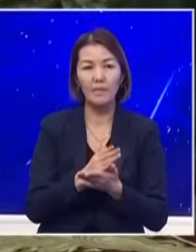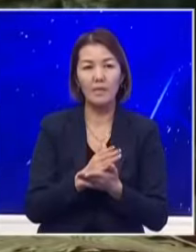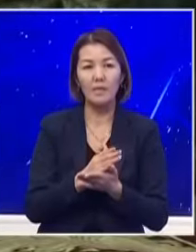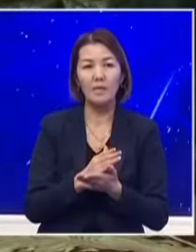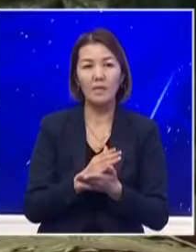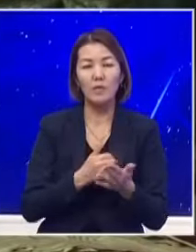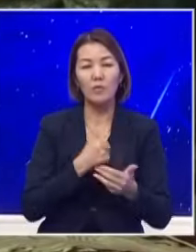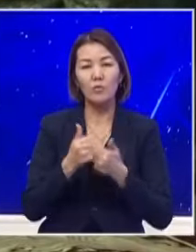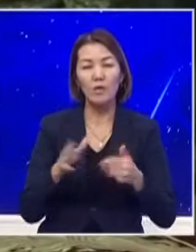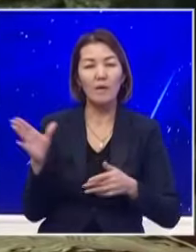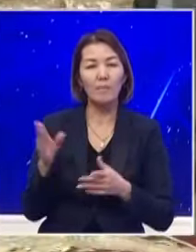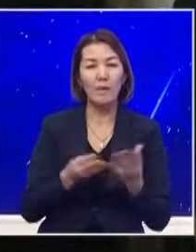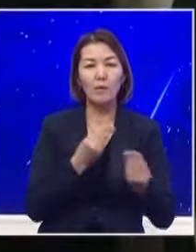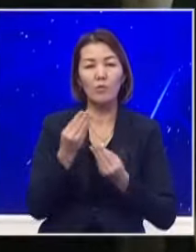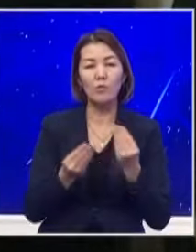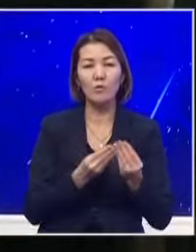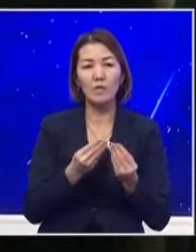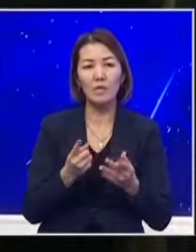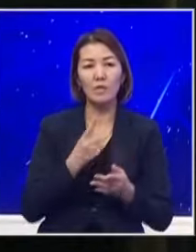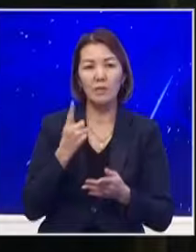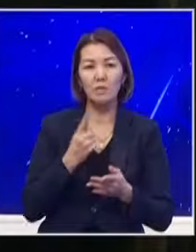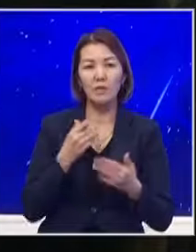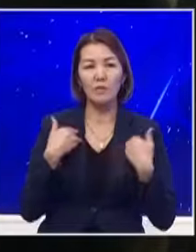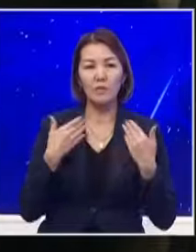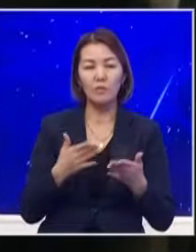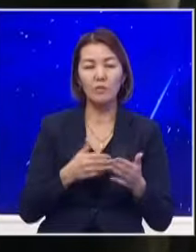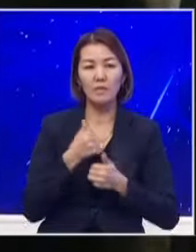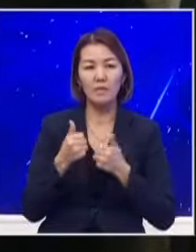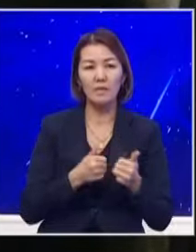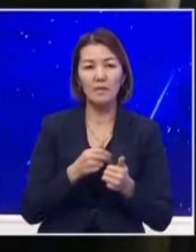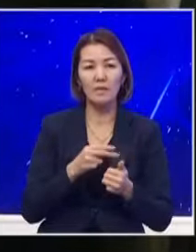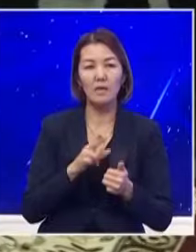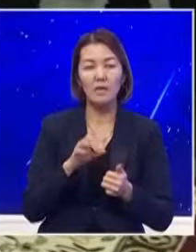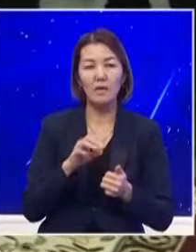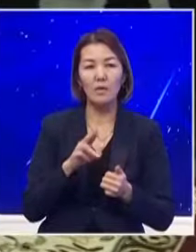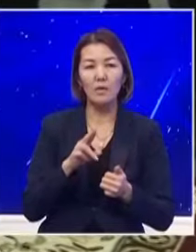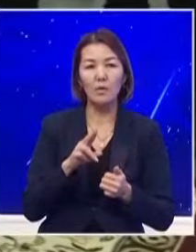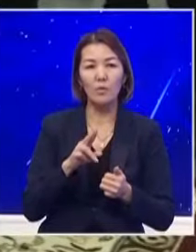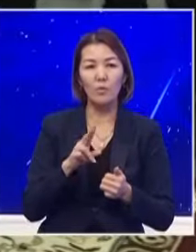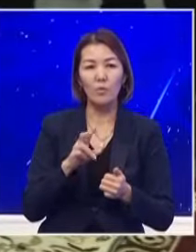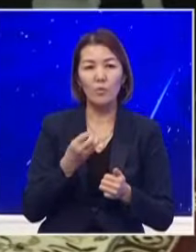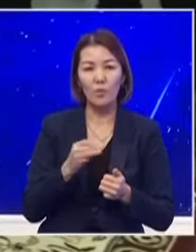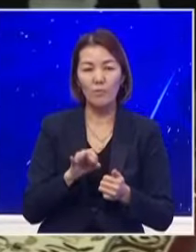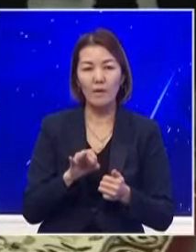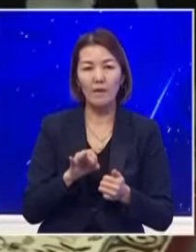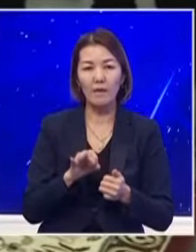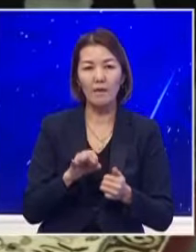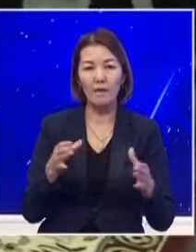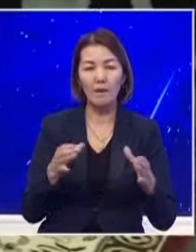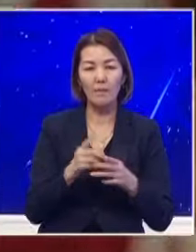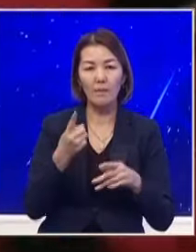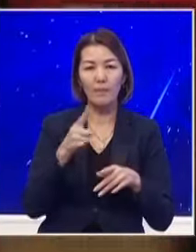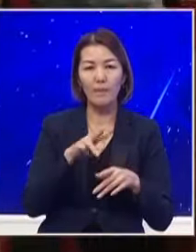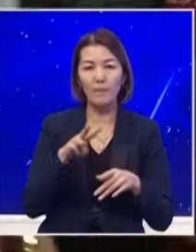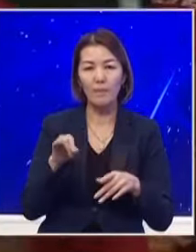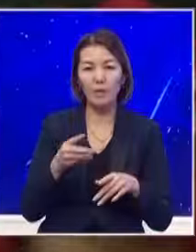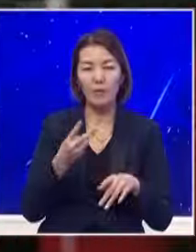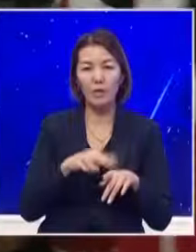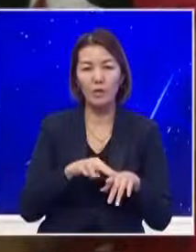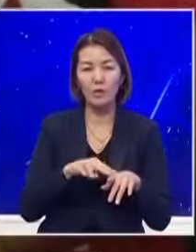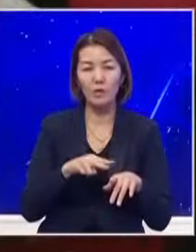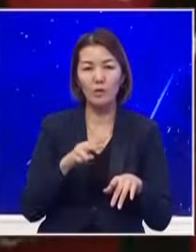додасына қатысқан барлық ойыншылар өзара шеберлік көрсетті. Бұл сында Көлбай командасы үздік деп танылып, 1 миллион теңгені жеңіп алды. Ал екінші орын